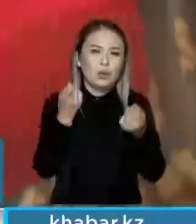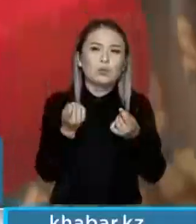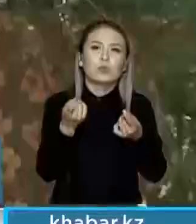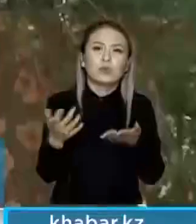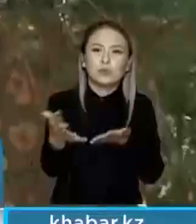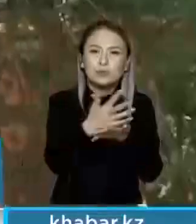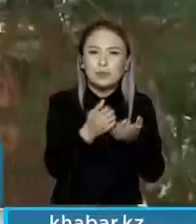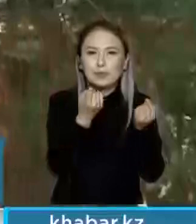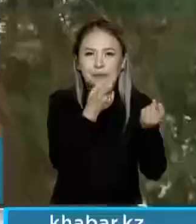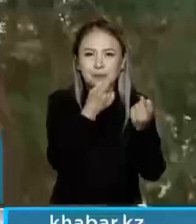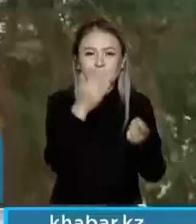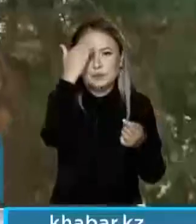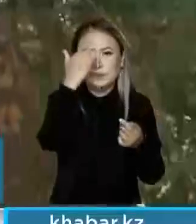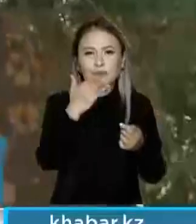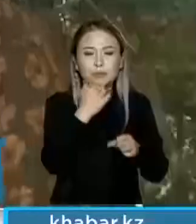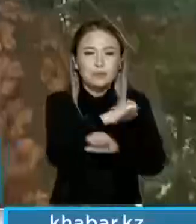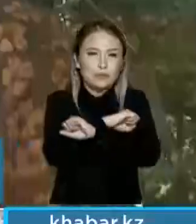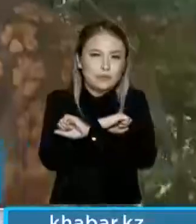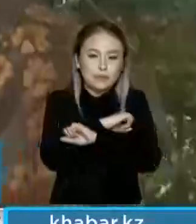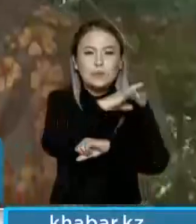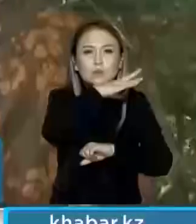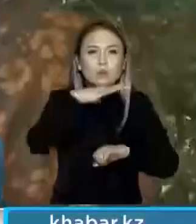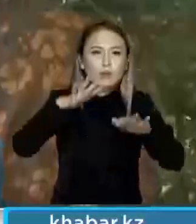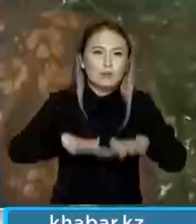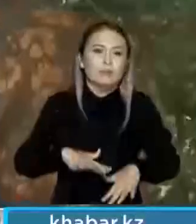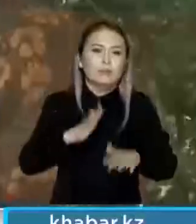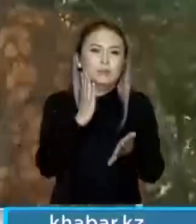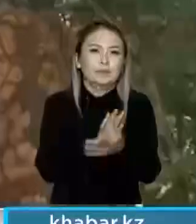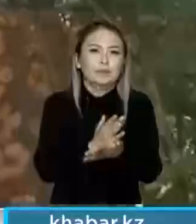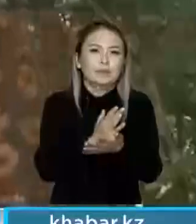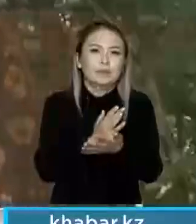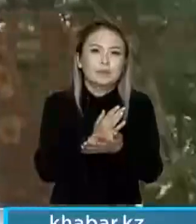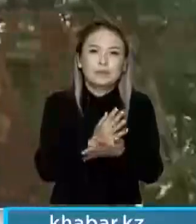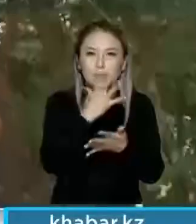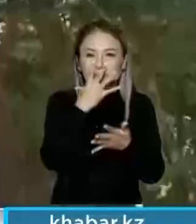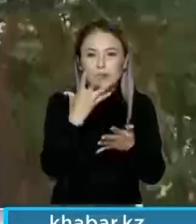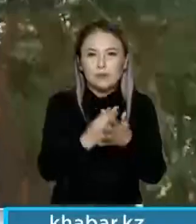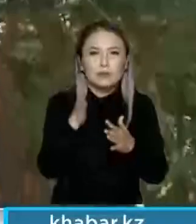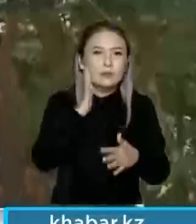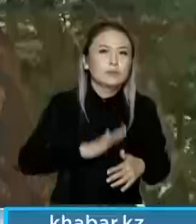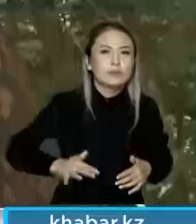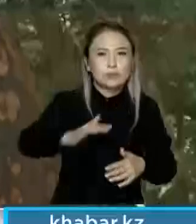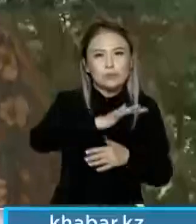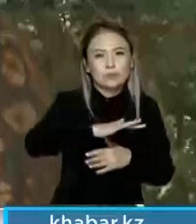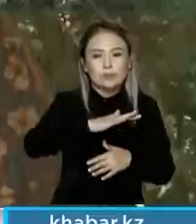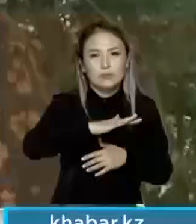шығару. Жазғы демалыста адамдардың көп демалатын жері өзен көлдің жағаласы болса,